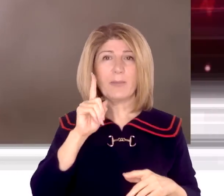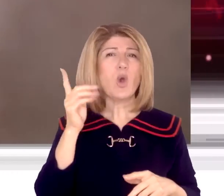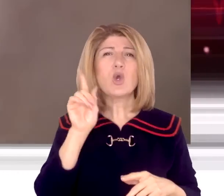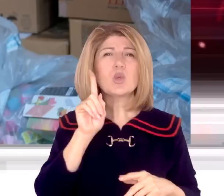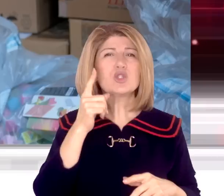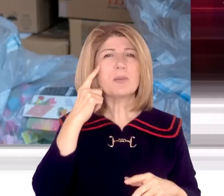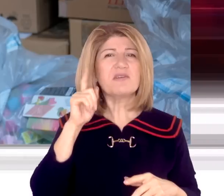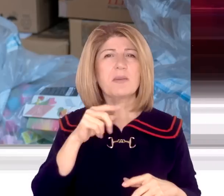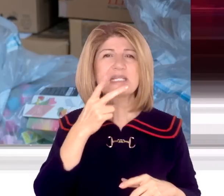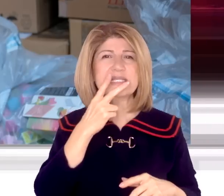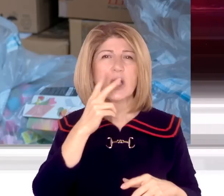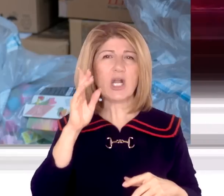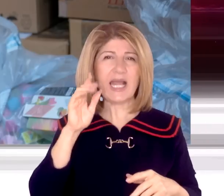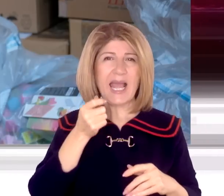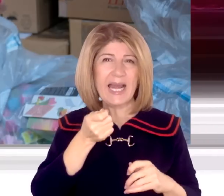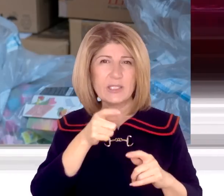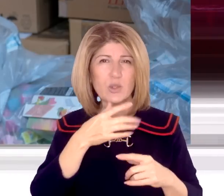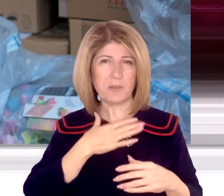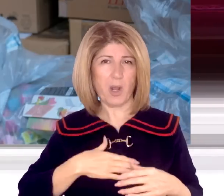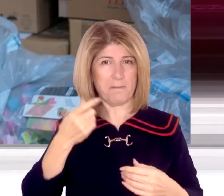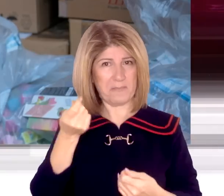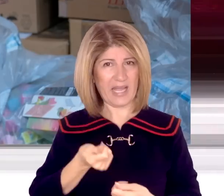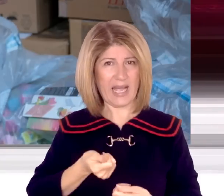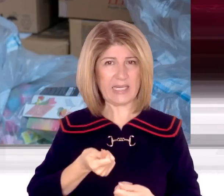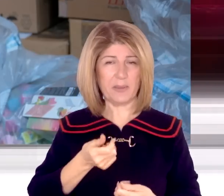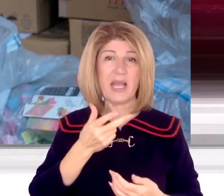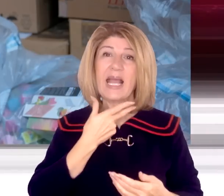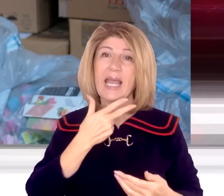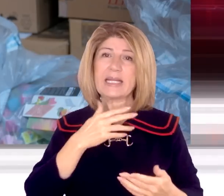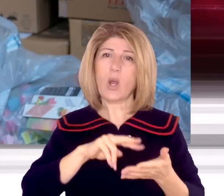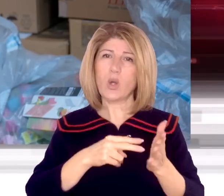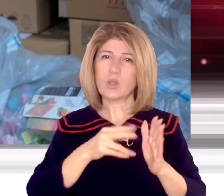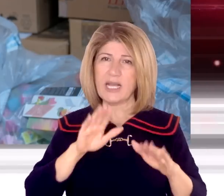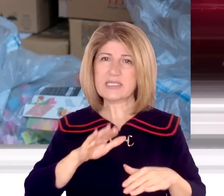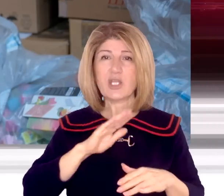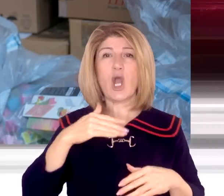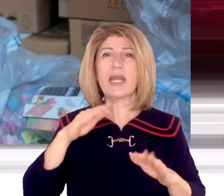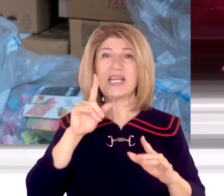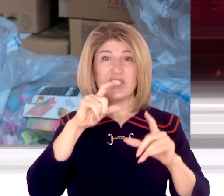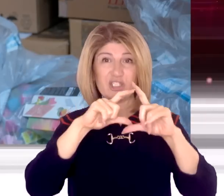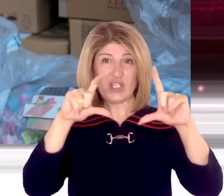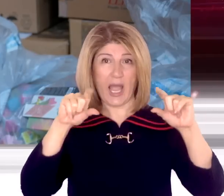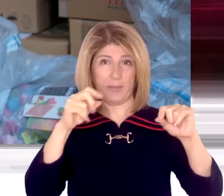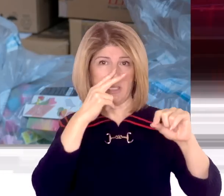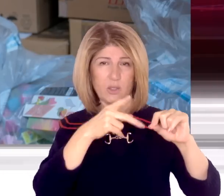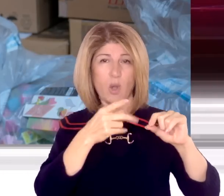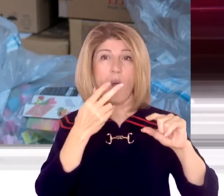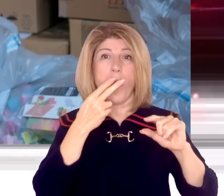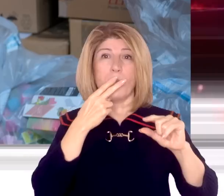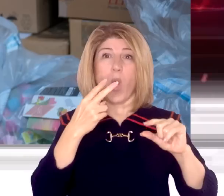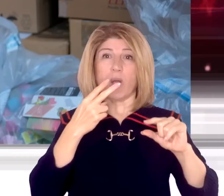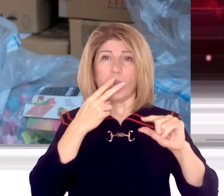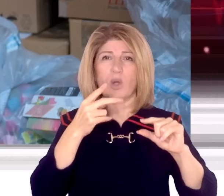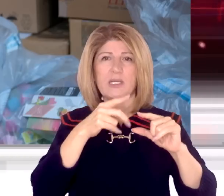میبرید. اما از کجا بفهمیم سیگار الکترونیکی که می‌خوایم بخریم غیر قانونی هست یا قانونی؟ روی جعبه دقت کنید،